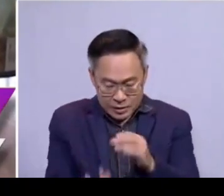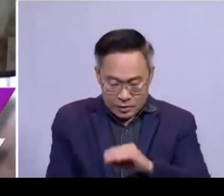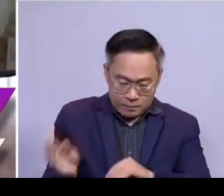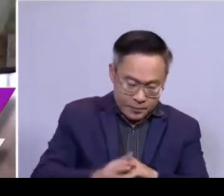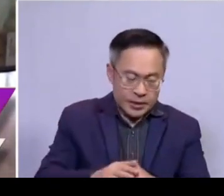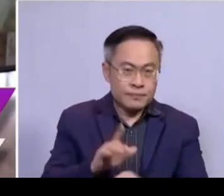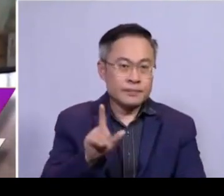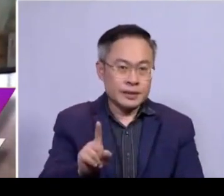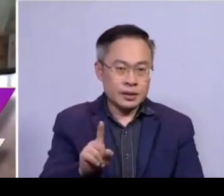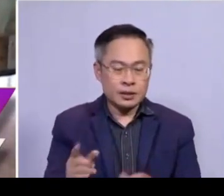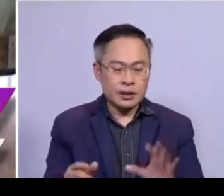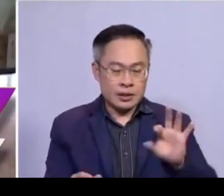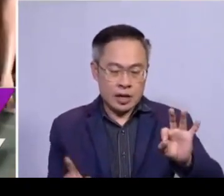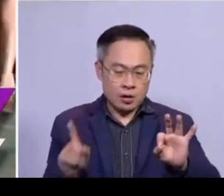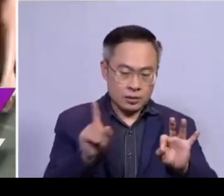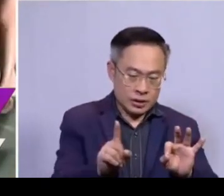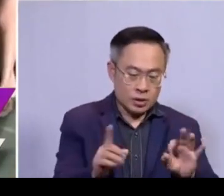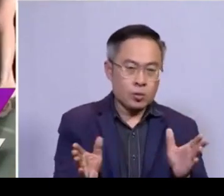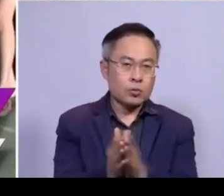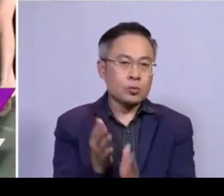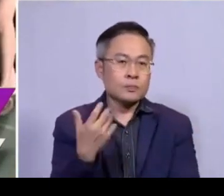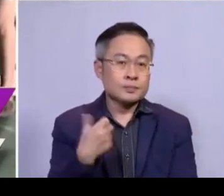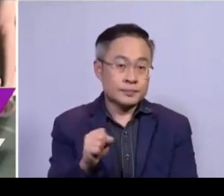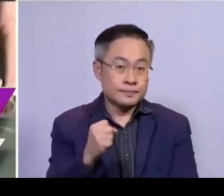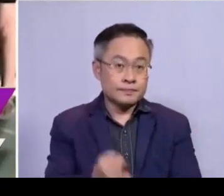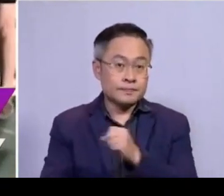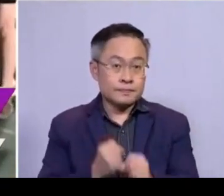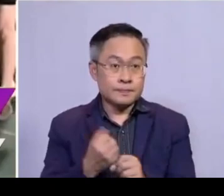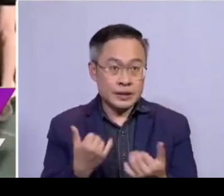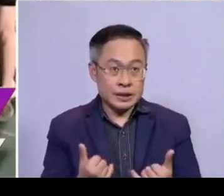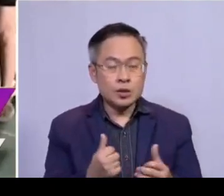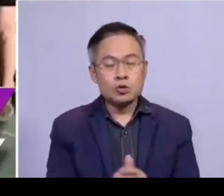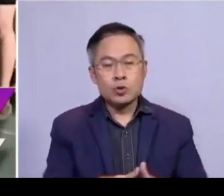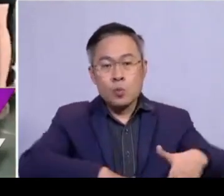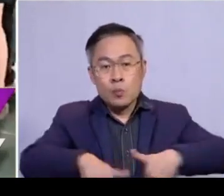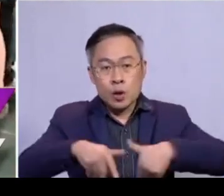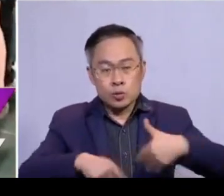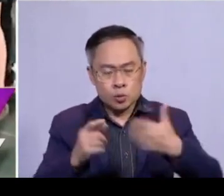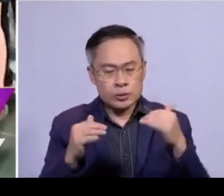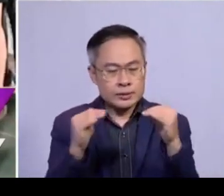ตได้9คนค่ะรอบนี้นครศรีธรรมราชมีผู้มีสิทธิ์เลือกตั้งจำนวนทั้งสิ้น